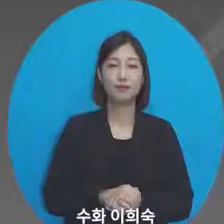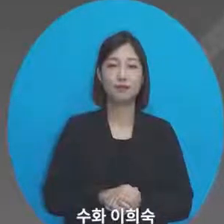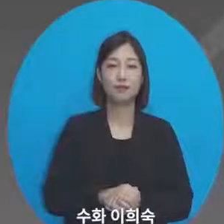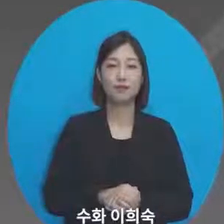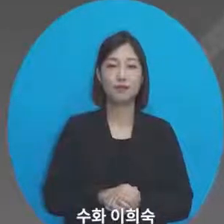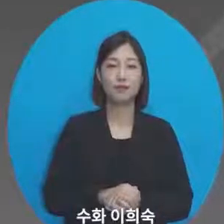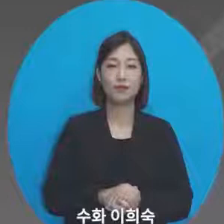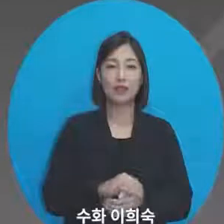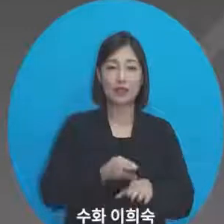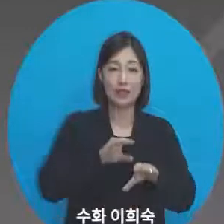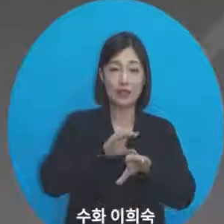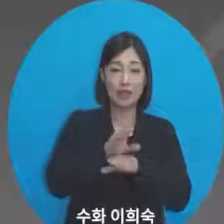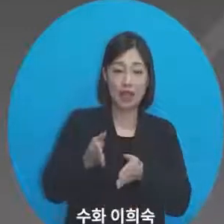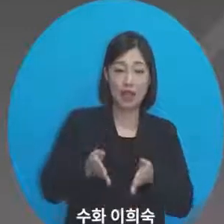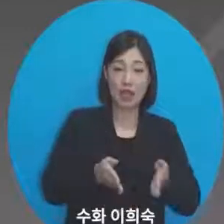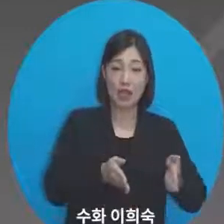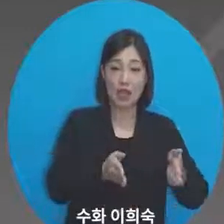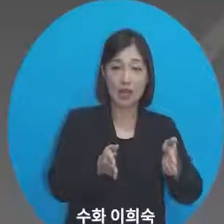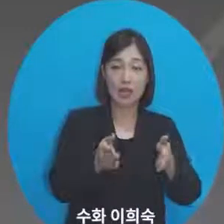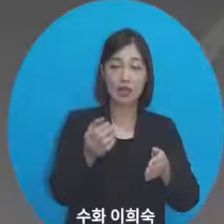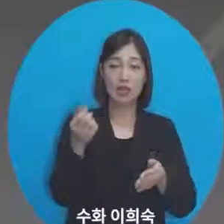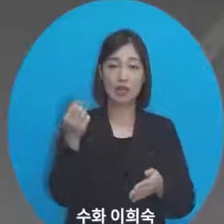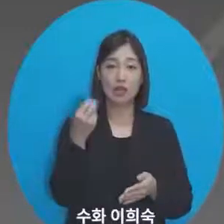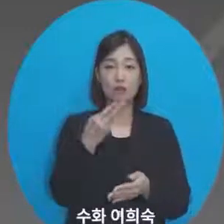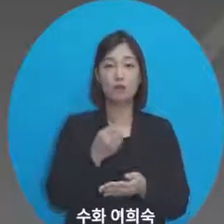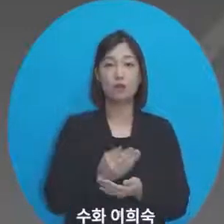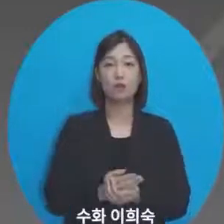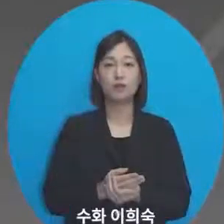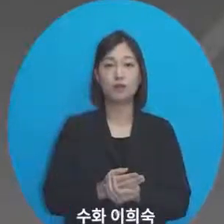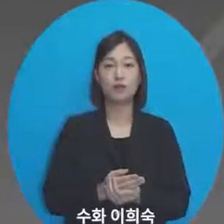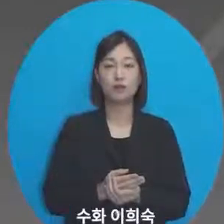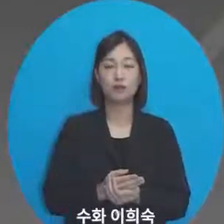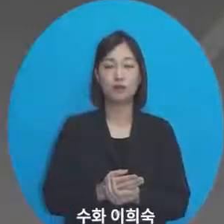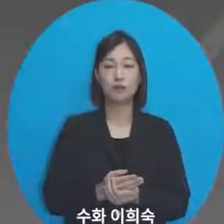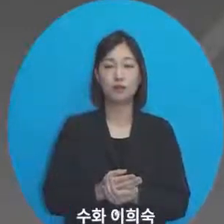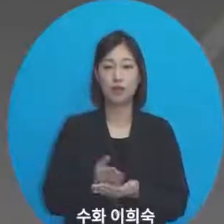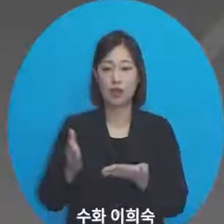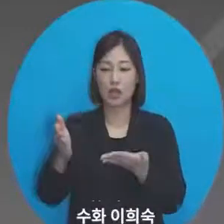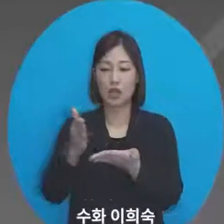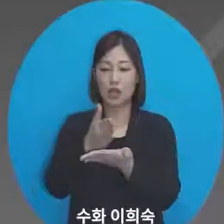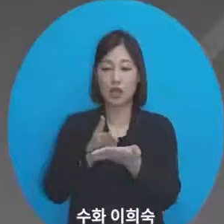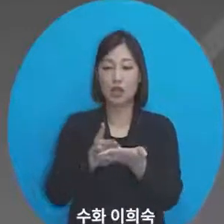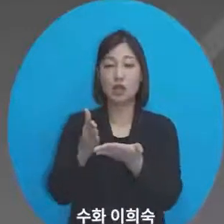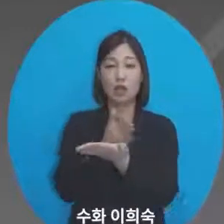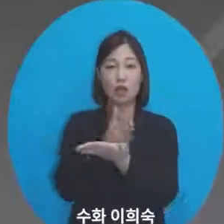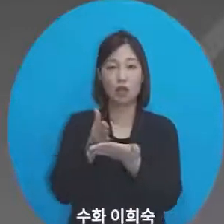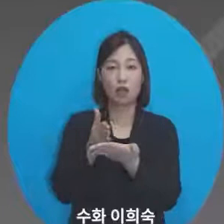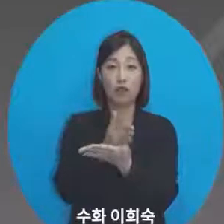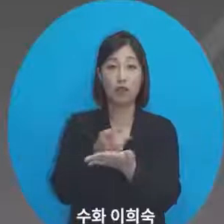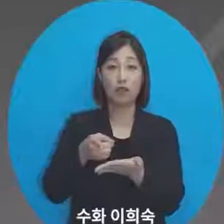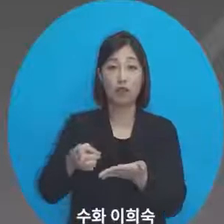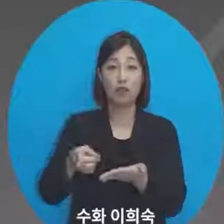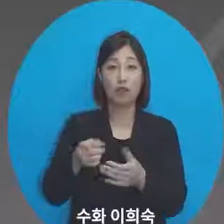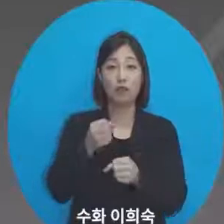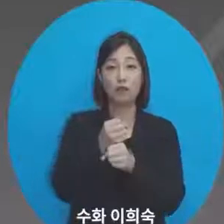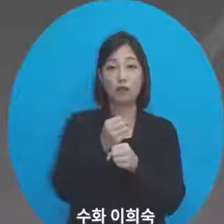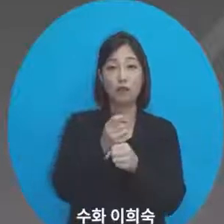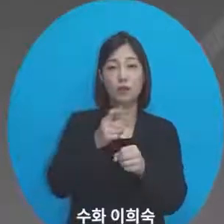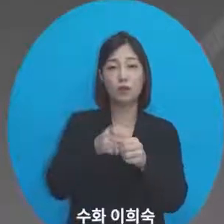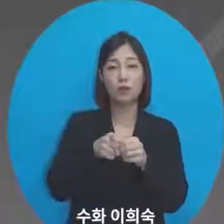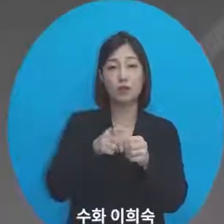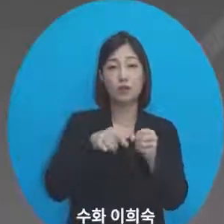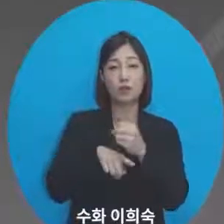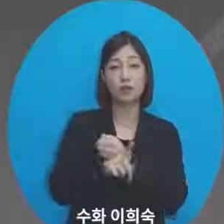차량 도로와 레벨이 다른 경계석을 설치하여서 차량이 인도로 돌진하는 것을 최대한 막기